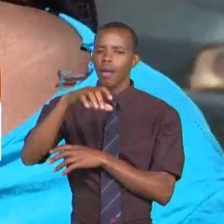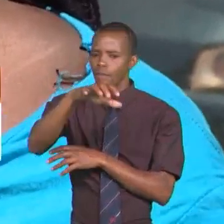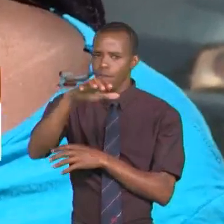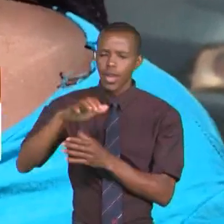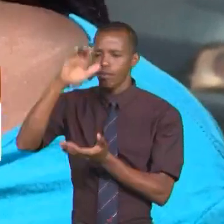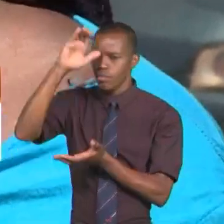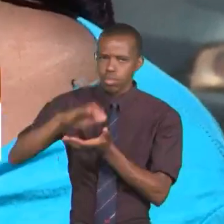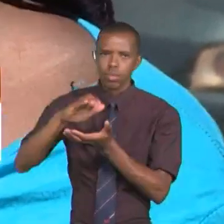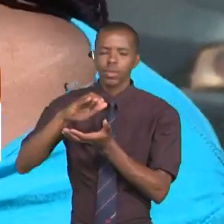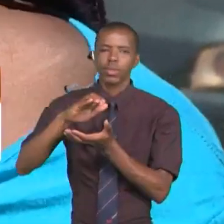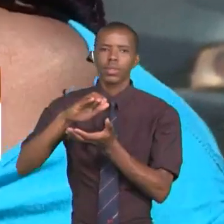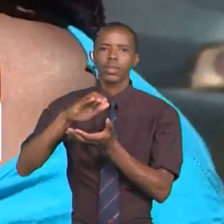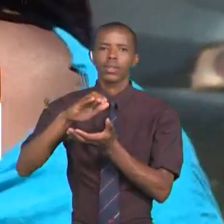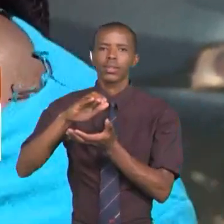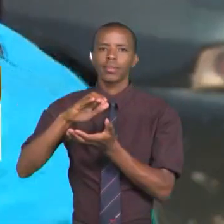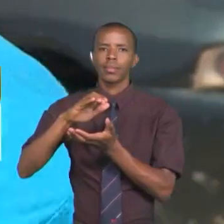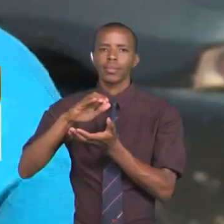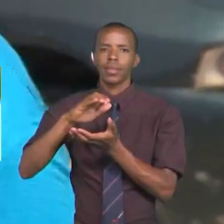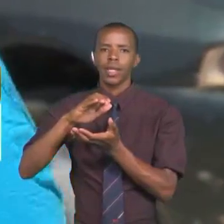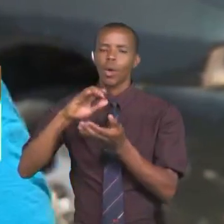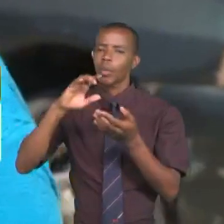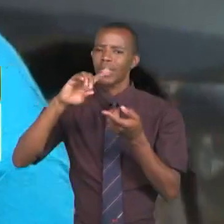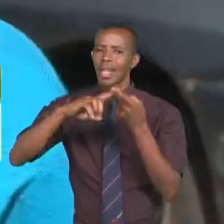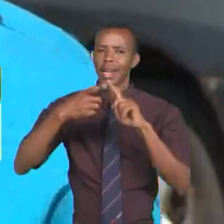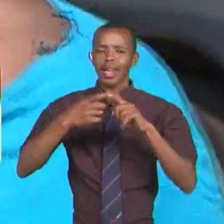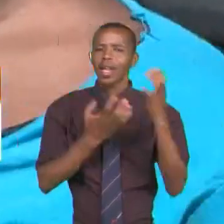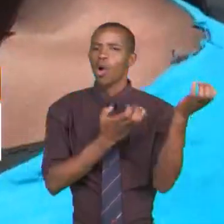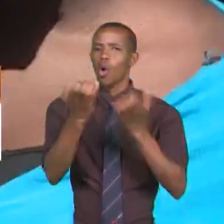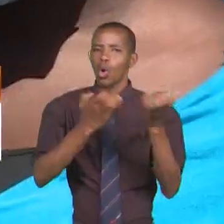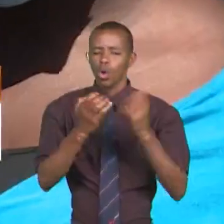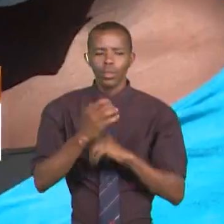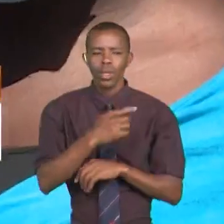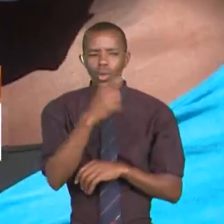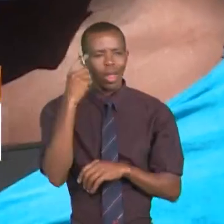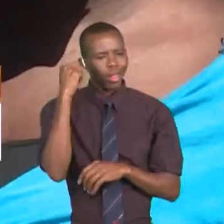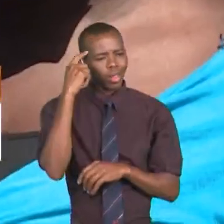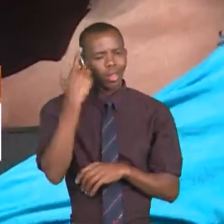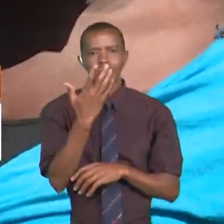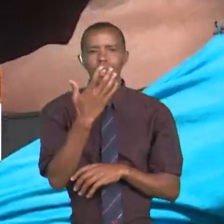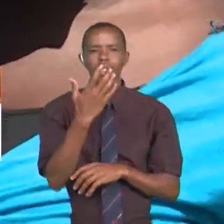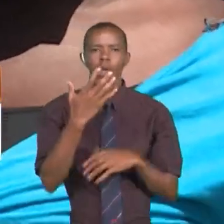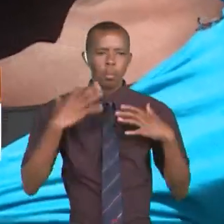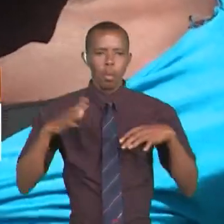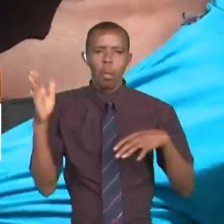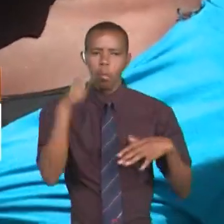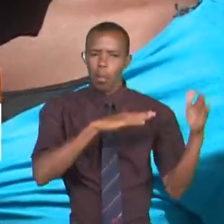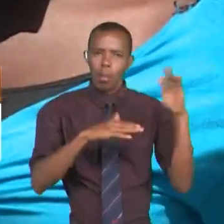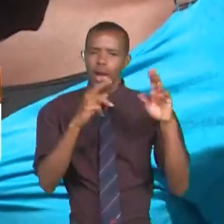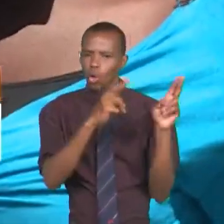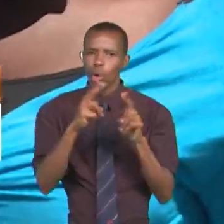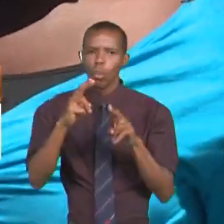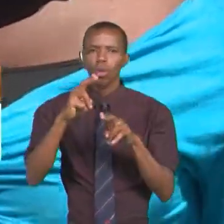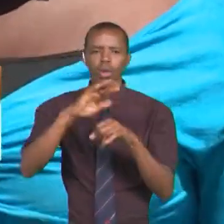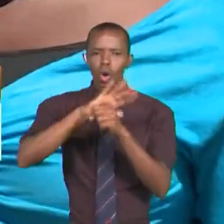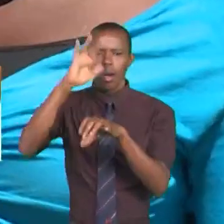least tupate kuwa yani standard economy ya. Kwa hivyo uone kwamba akirejesha watu kuweza kubeba idadi ya kawaida, uone kwamba maambukizi